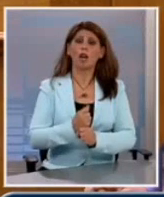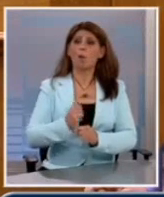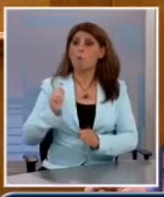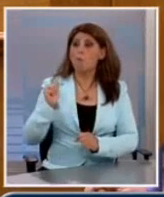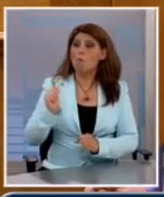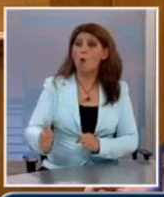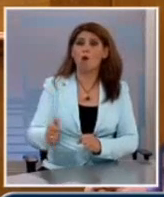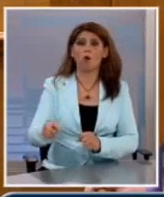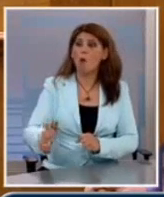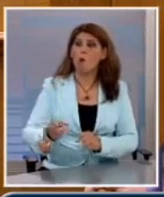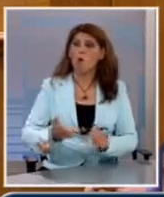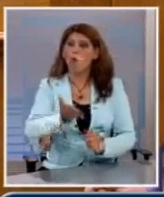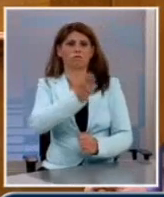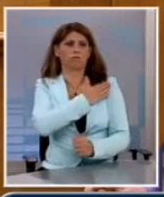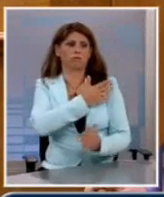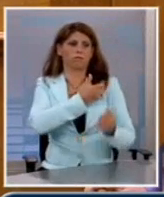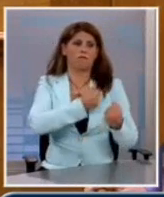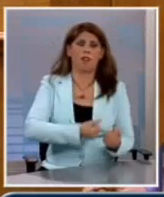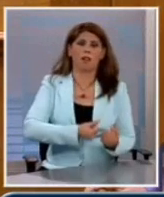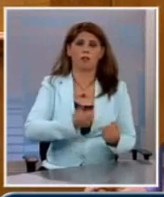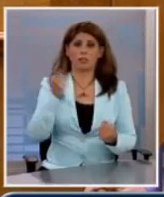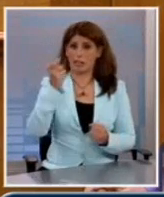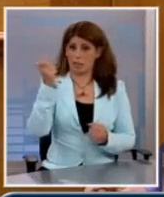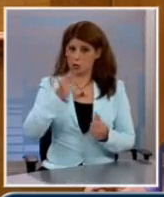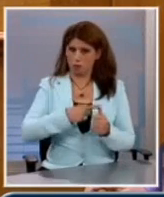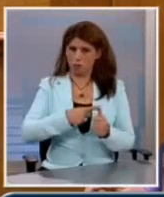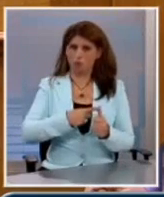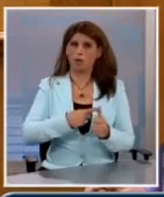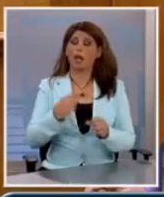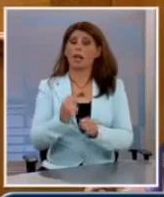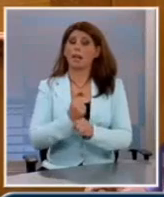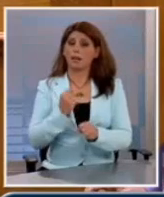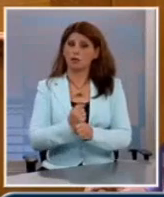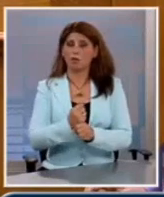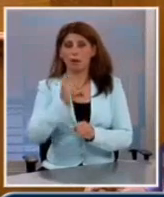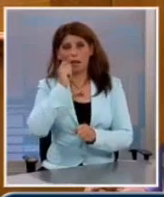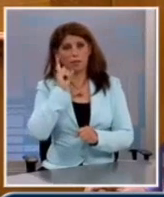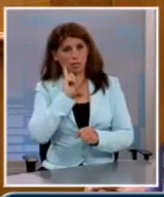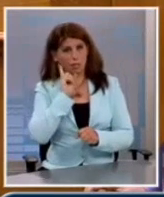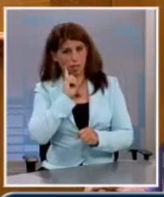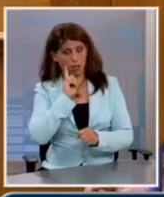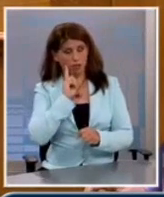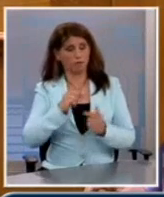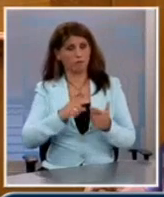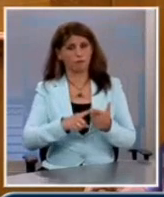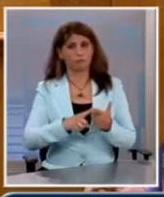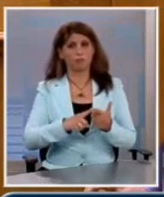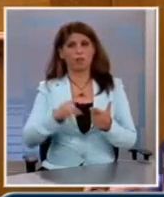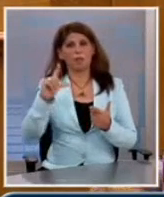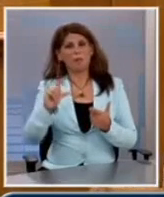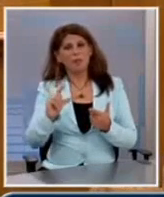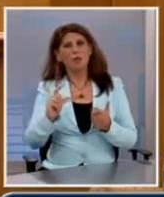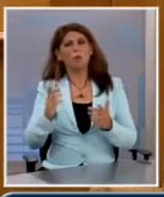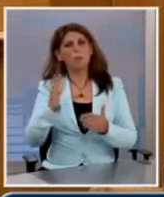κρίσης. Τους συνταξιούχους, τους εργαζόμενους και τις εργαζόμενες, τους μικρούς